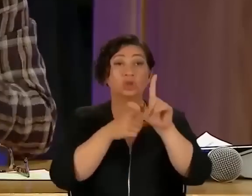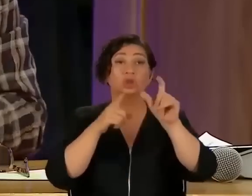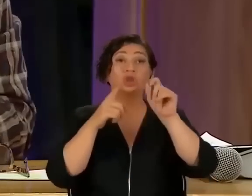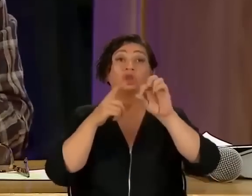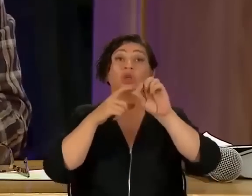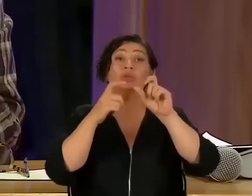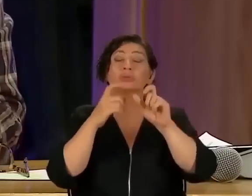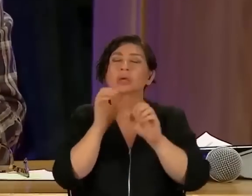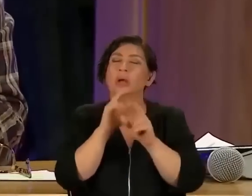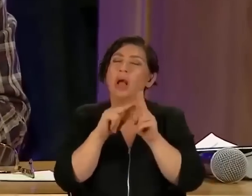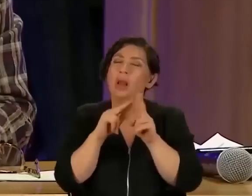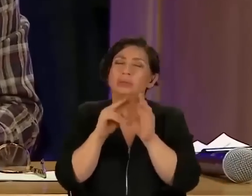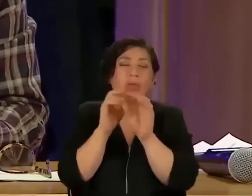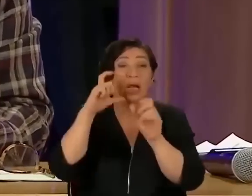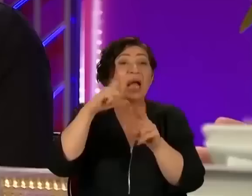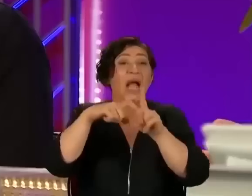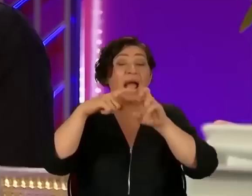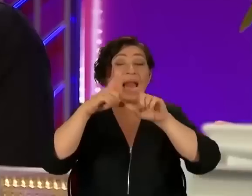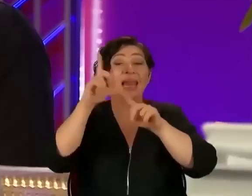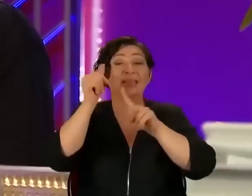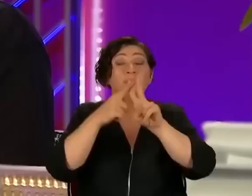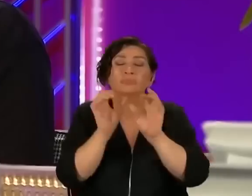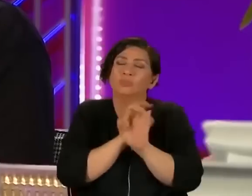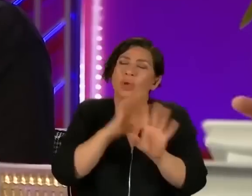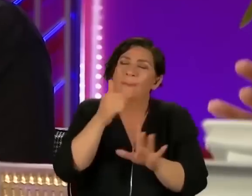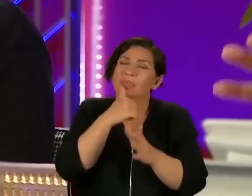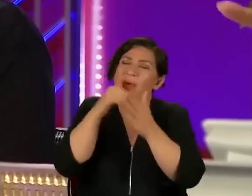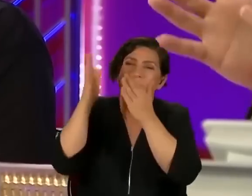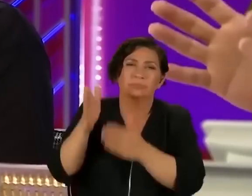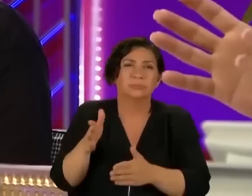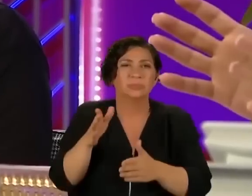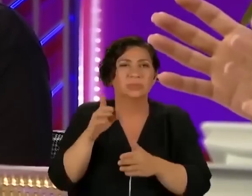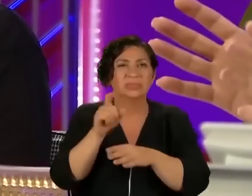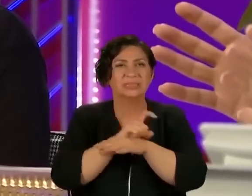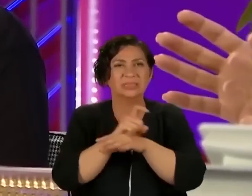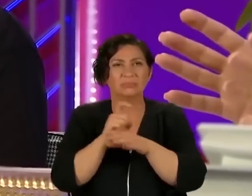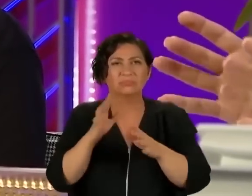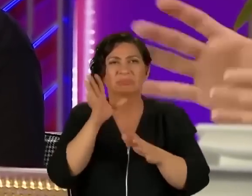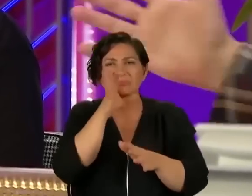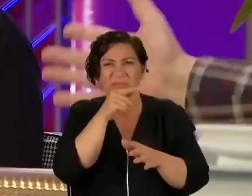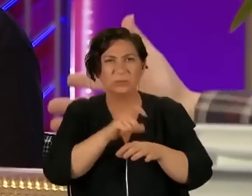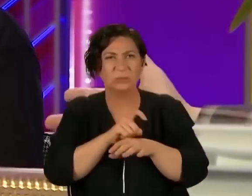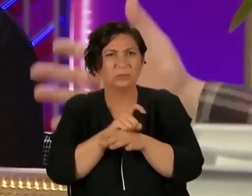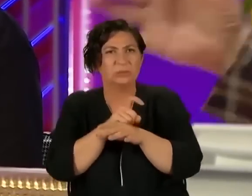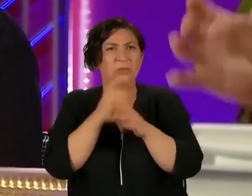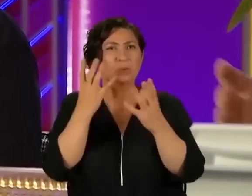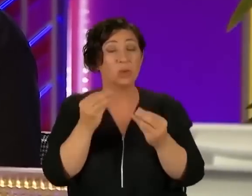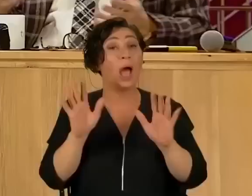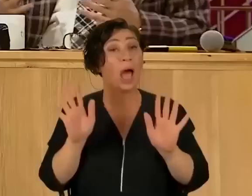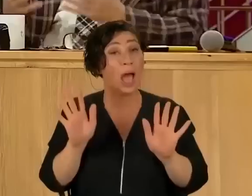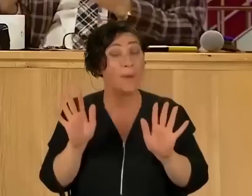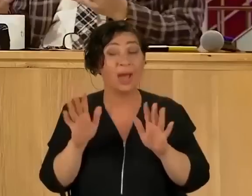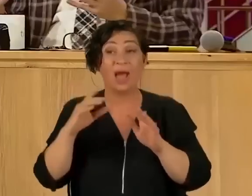evet. Carlin mesela mükemmel bir adam. Carlin mükemmel bir adam. Yani agresifleşti o ama yaşlandıkça bir... Agresifleşti